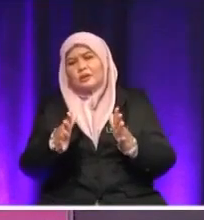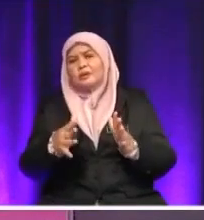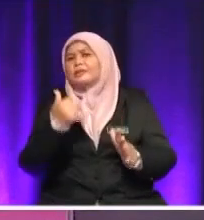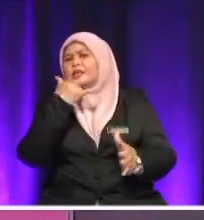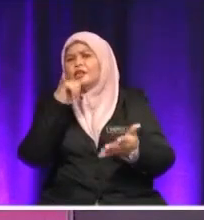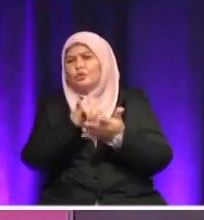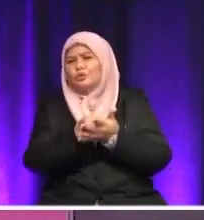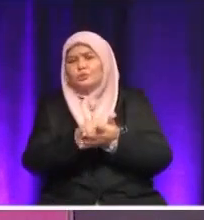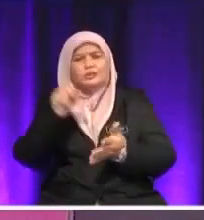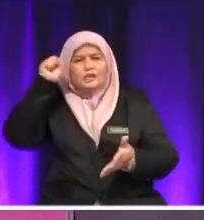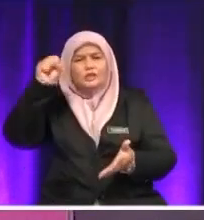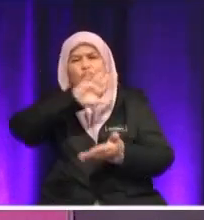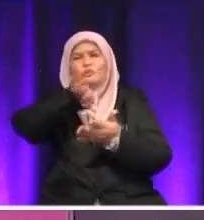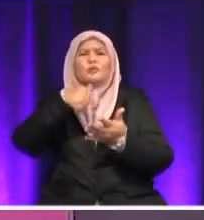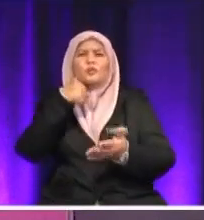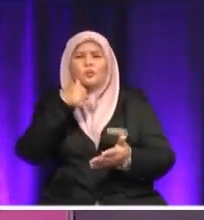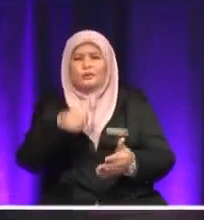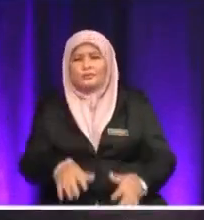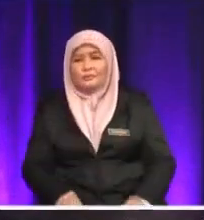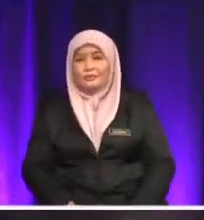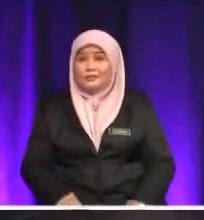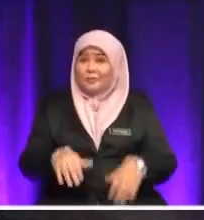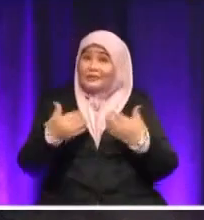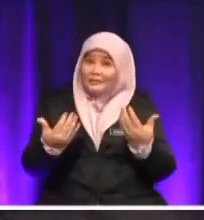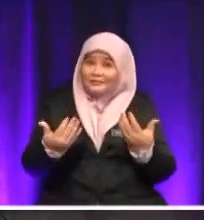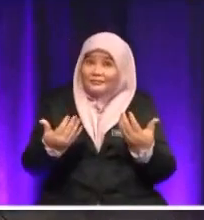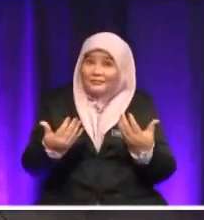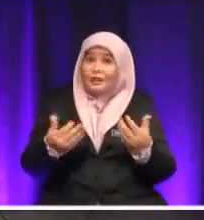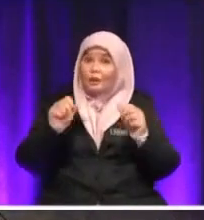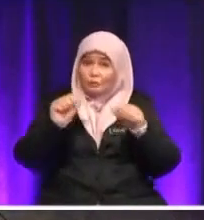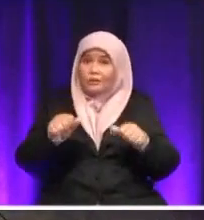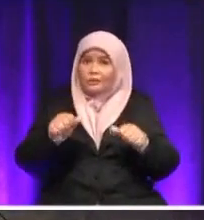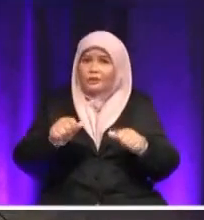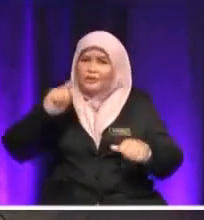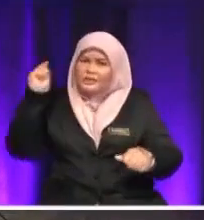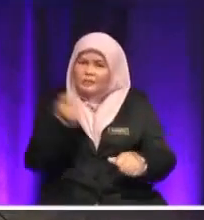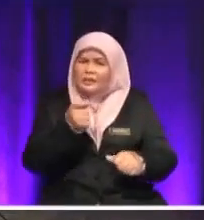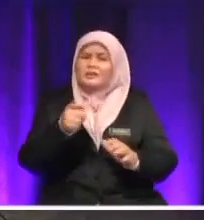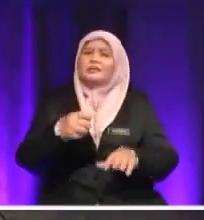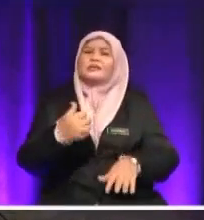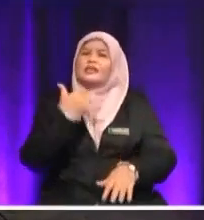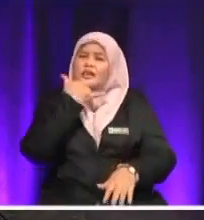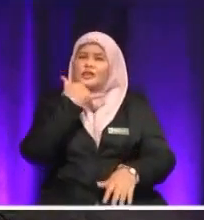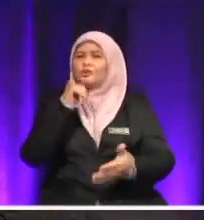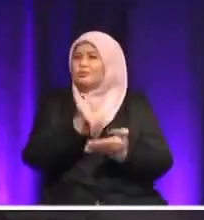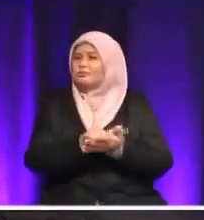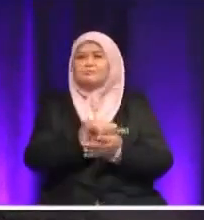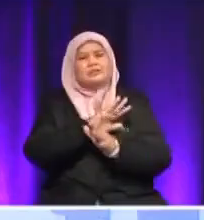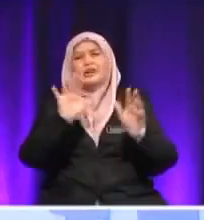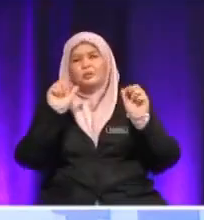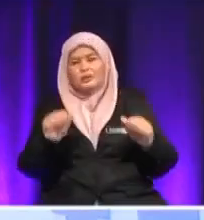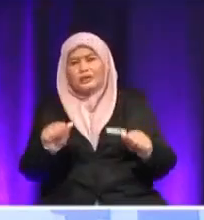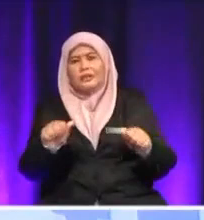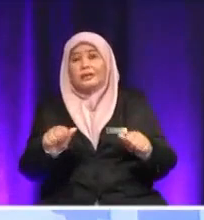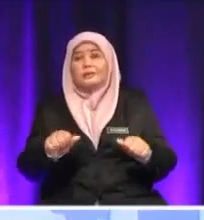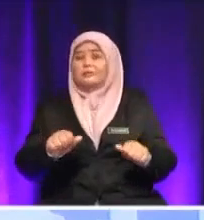sebenarnya saksinya semua perempuan. Alamak. Boleh tak disabitkan kesalahan itu? Tak boleh, Ustaz. Sebab